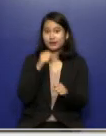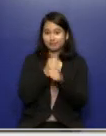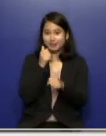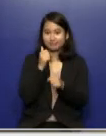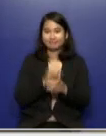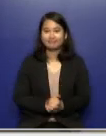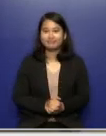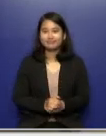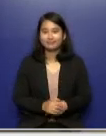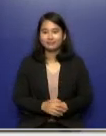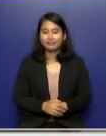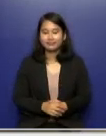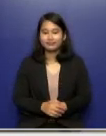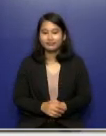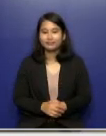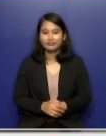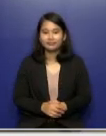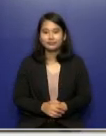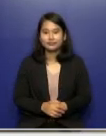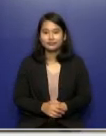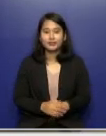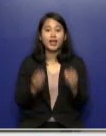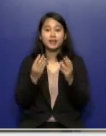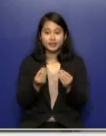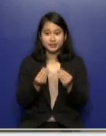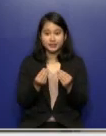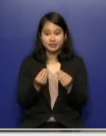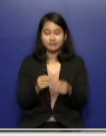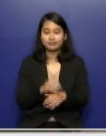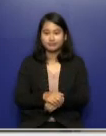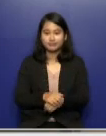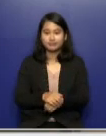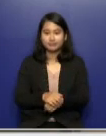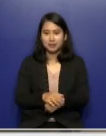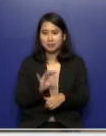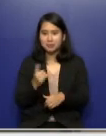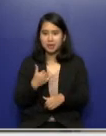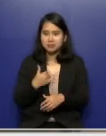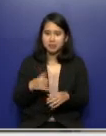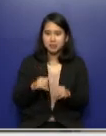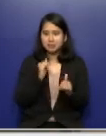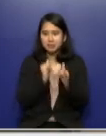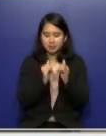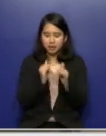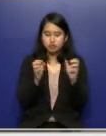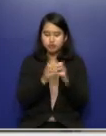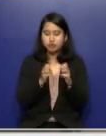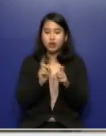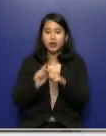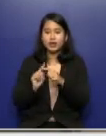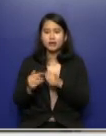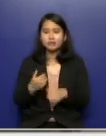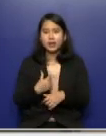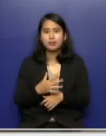ะครับในเรื่องของที่สาธารณะก็มีการจะบุกรุกอะไรก็แล้วแต่ท่านอย่าเมื่อสักครู่นี้ยัง